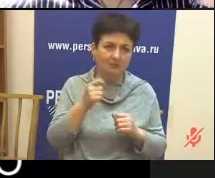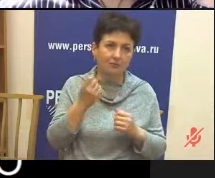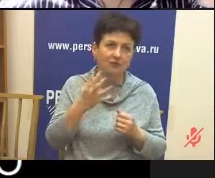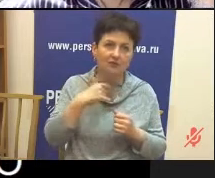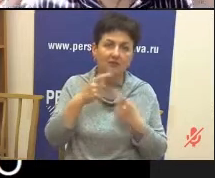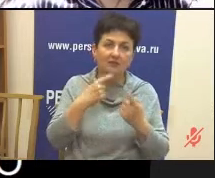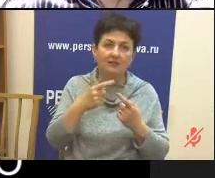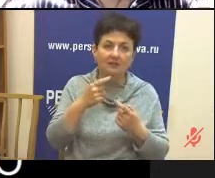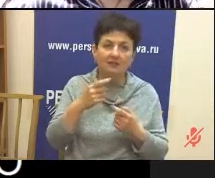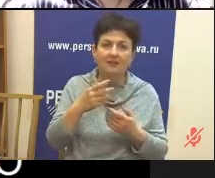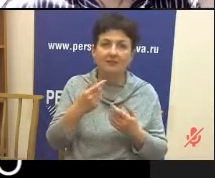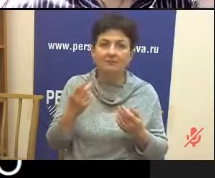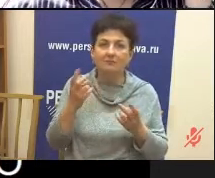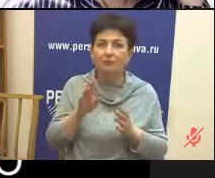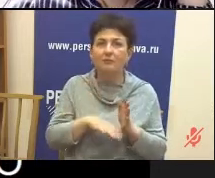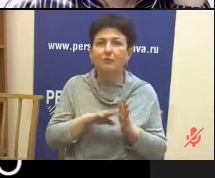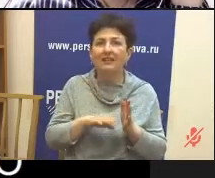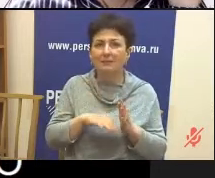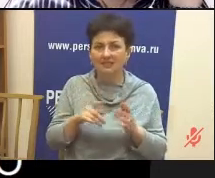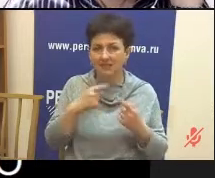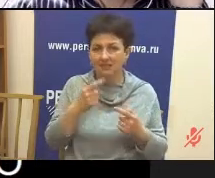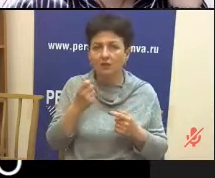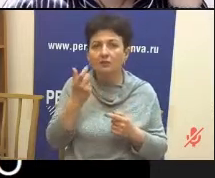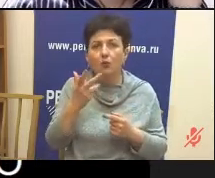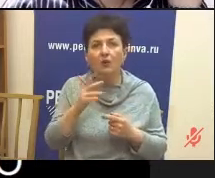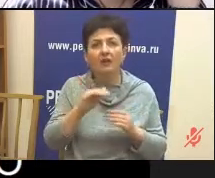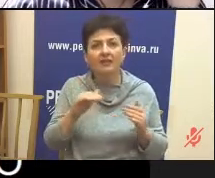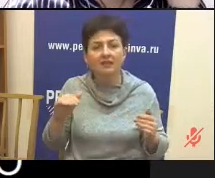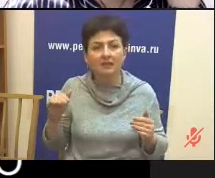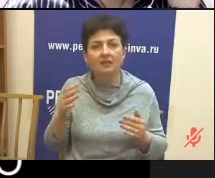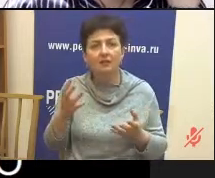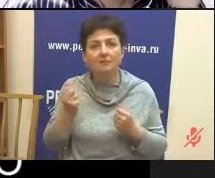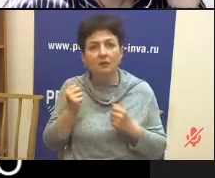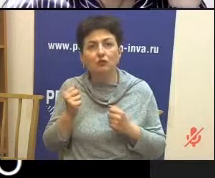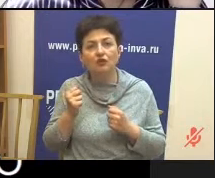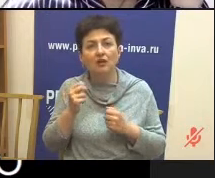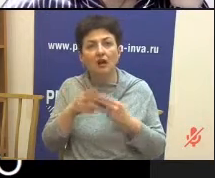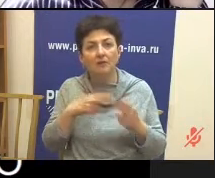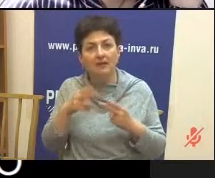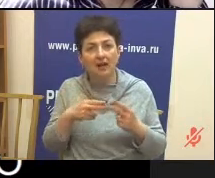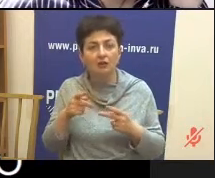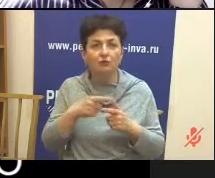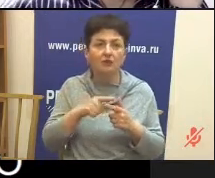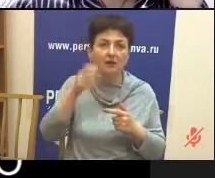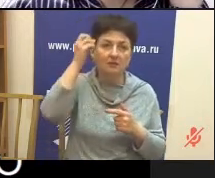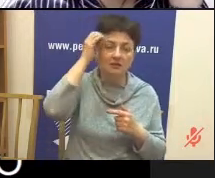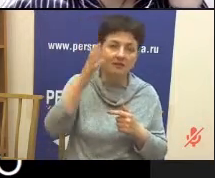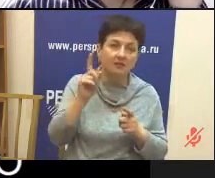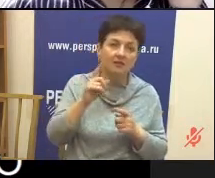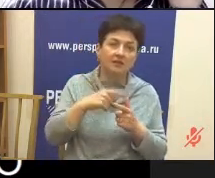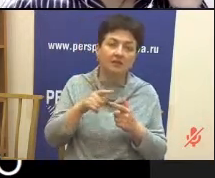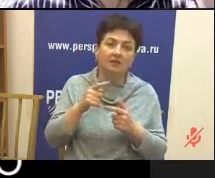детей, я сейчас очень огульно, просто чтобы примитивизировать и упростить этот пример, сколько детей